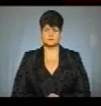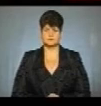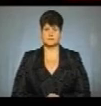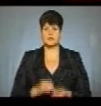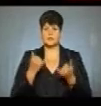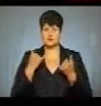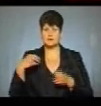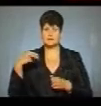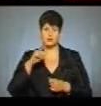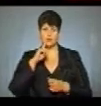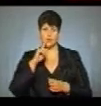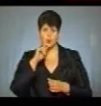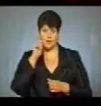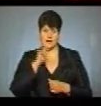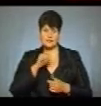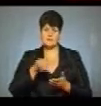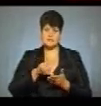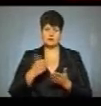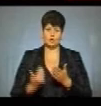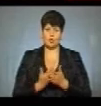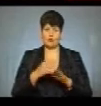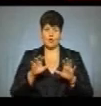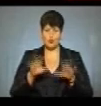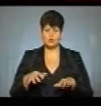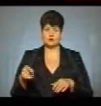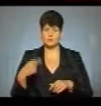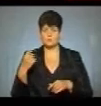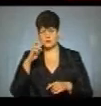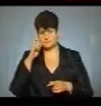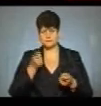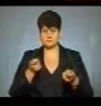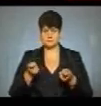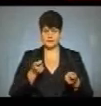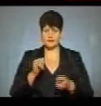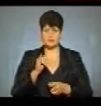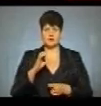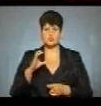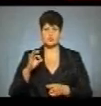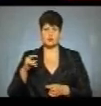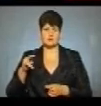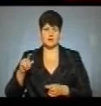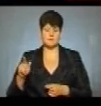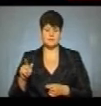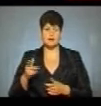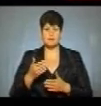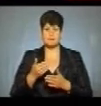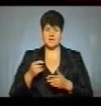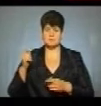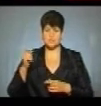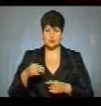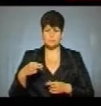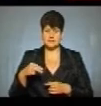Сьогодні президент України представив нового голову Тернопільської облдержадміністрації Ігоря Сополя. Перед приїздом президента